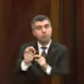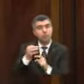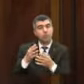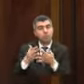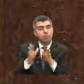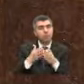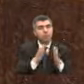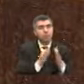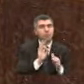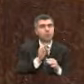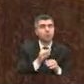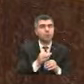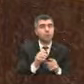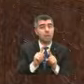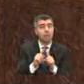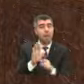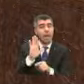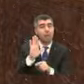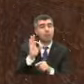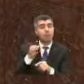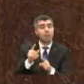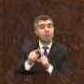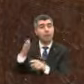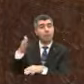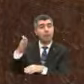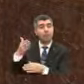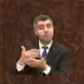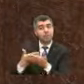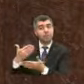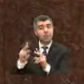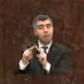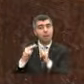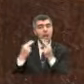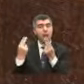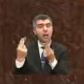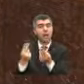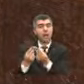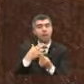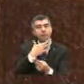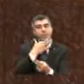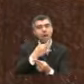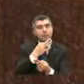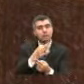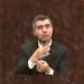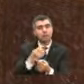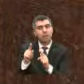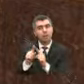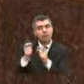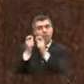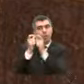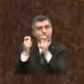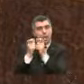الدبلوماسية الاقتصادية، ويكون عندنا خبراء حقيقيين مع السفراء ديالنا على المستوى الدولي باش يسهلوا المأمورية ديال المقاولات